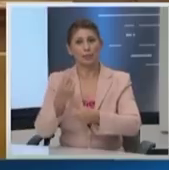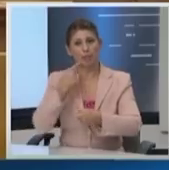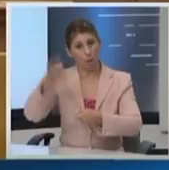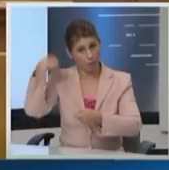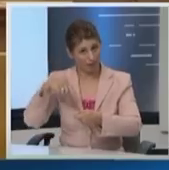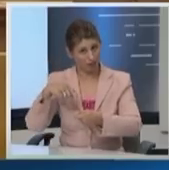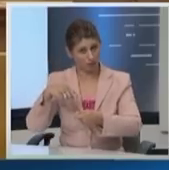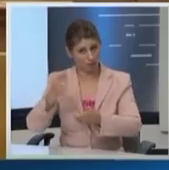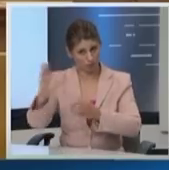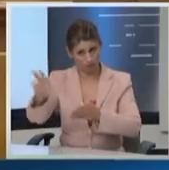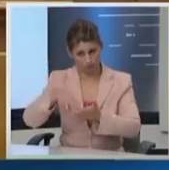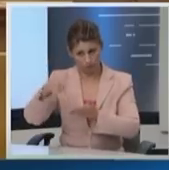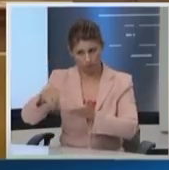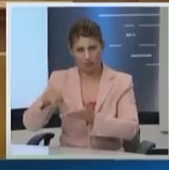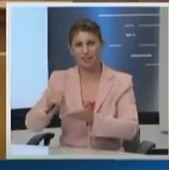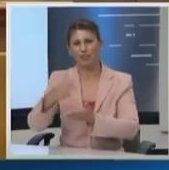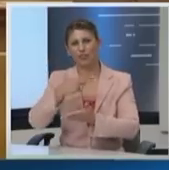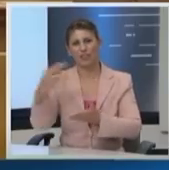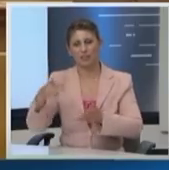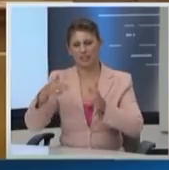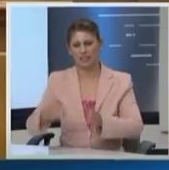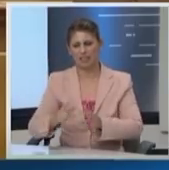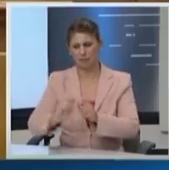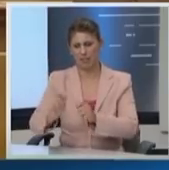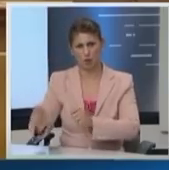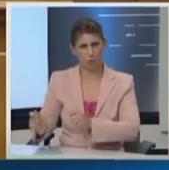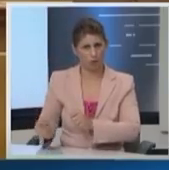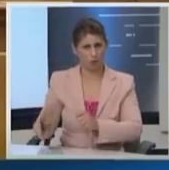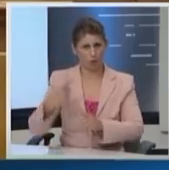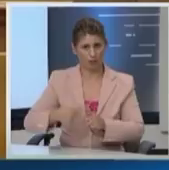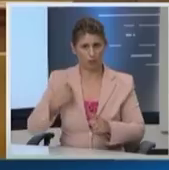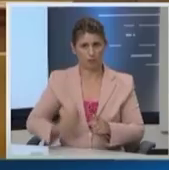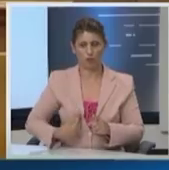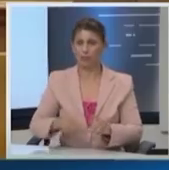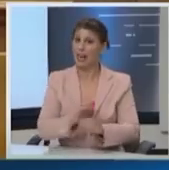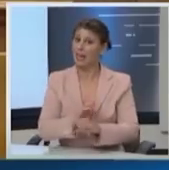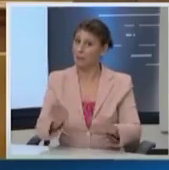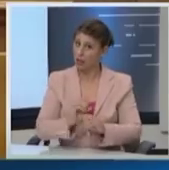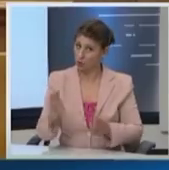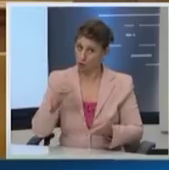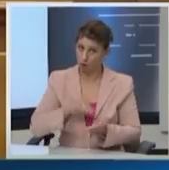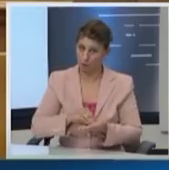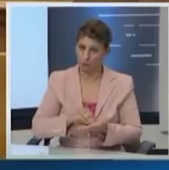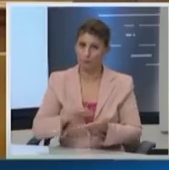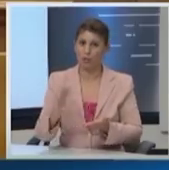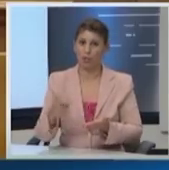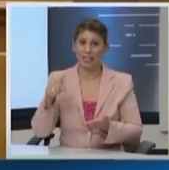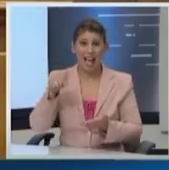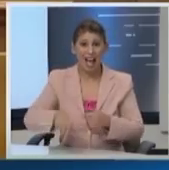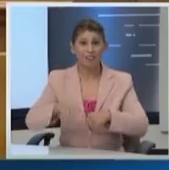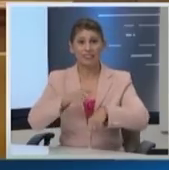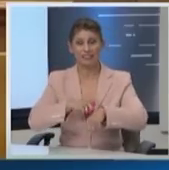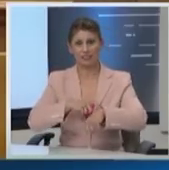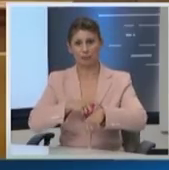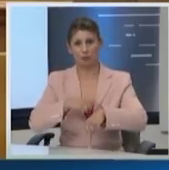χρονιά. Όσο για την περιβόητη στάση πληρωμών του ελληνικού δημοσίου, να σας ενημερώσω επίσης ότι αυτή τη